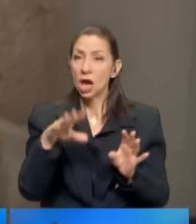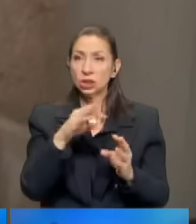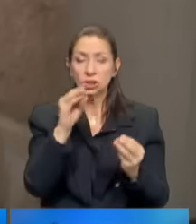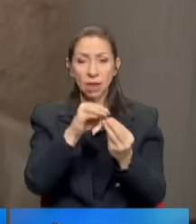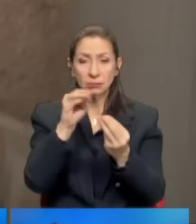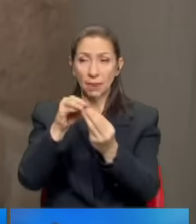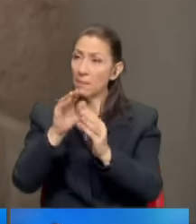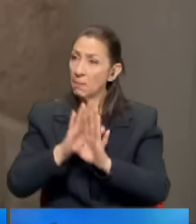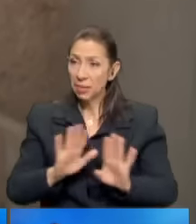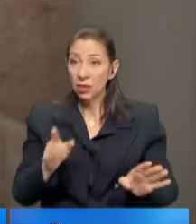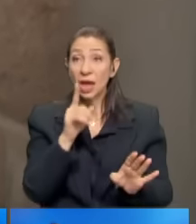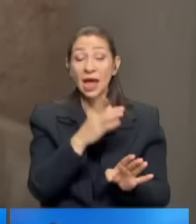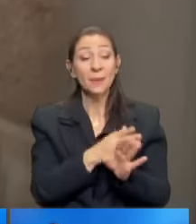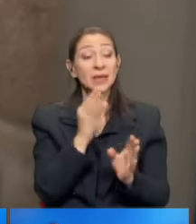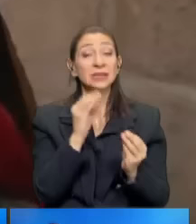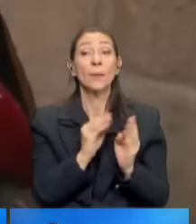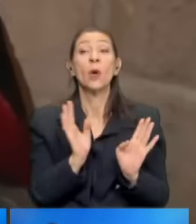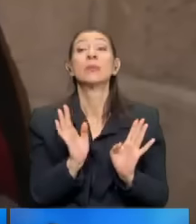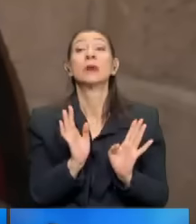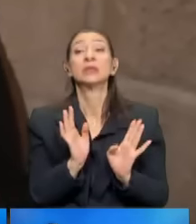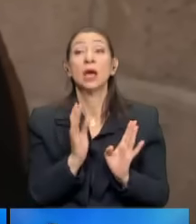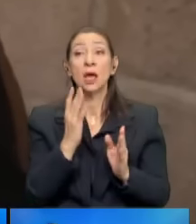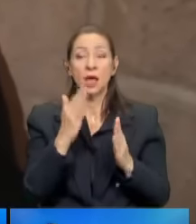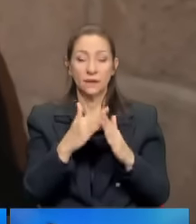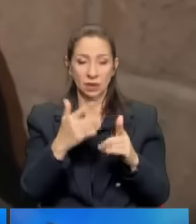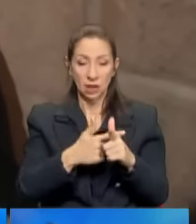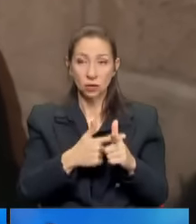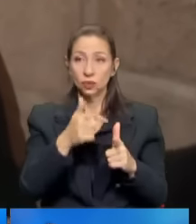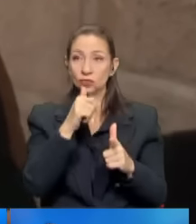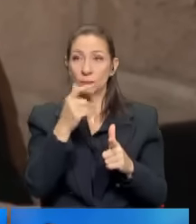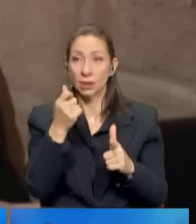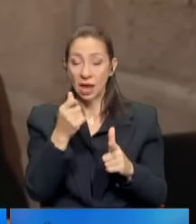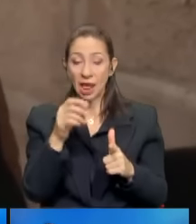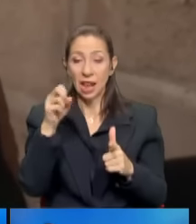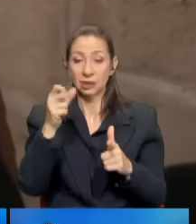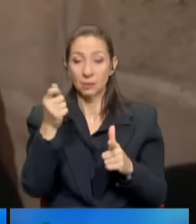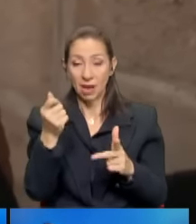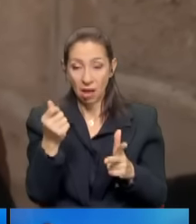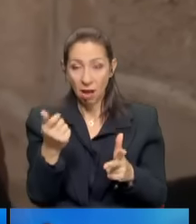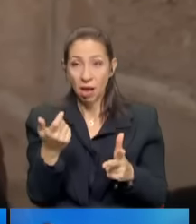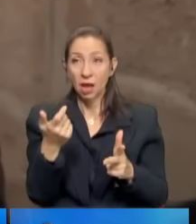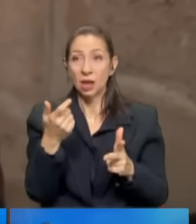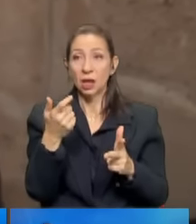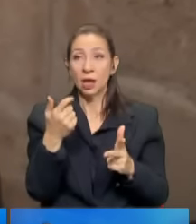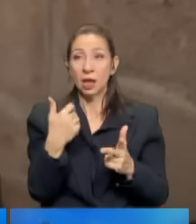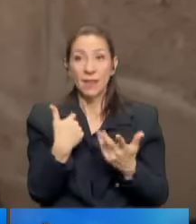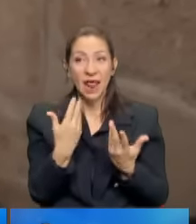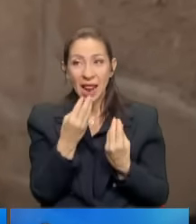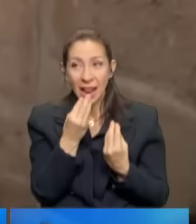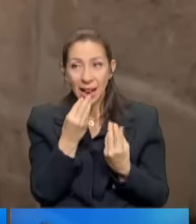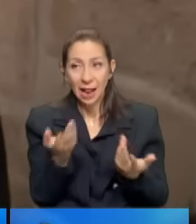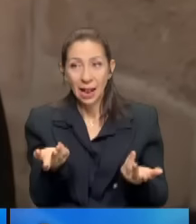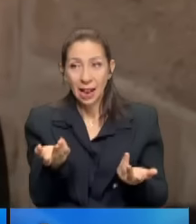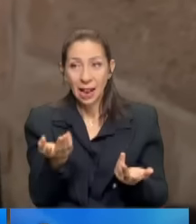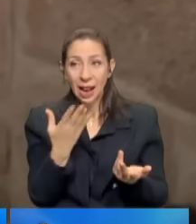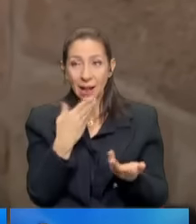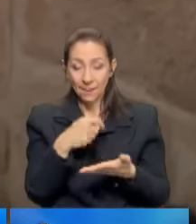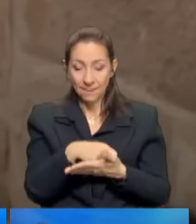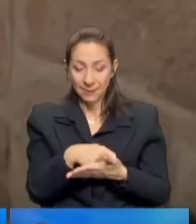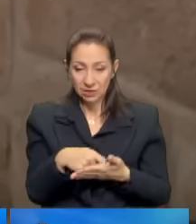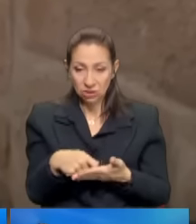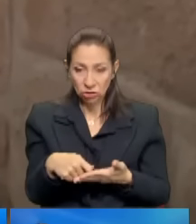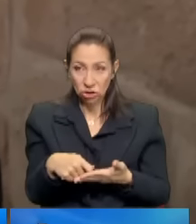koydu ona koymasın ev kira su para elektrik para Biz ne yiyeceğiz emekli